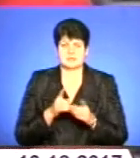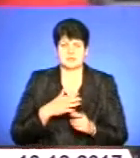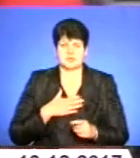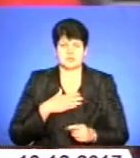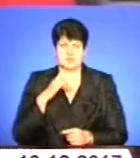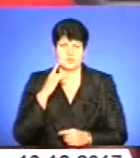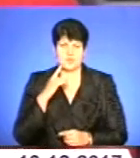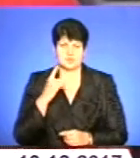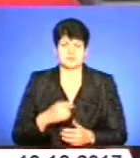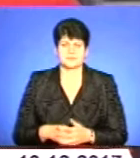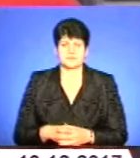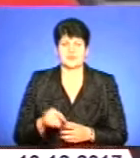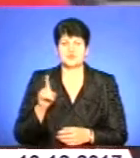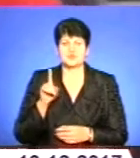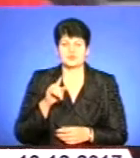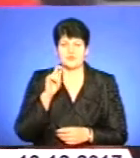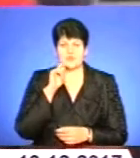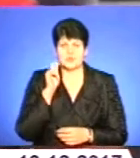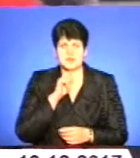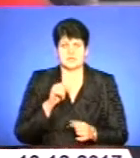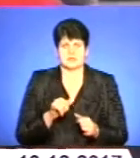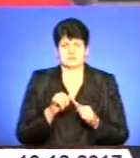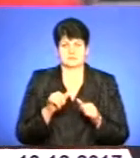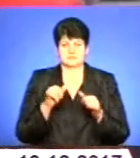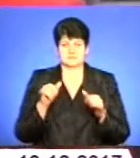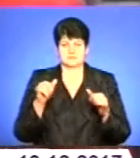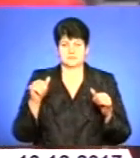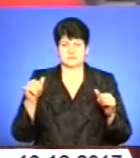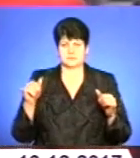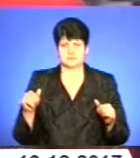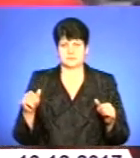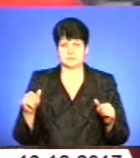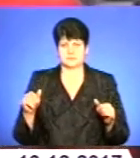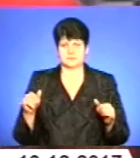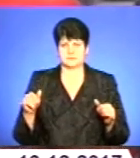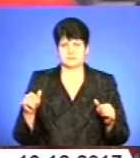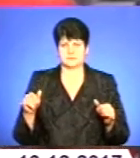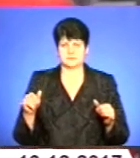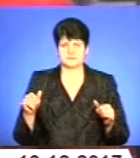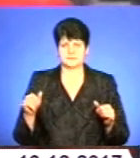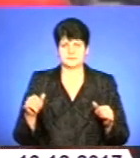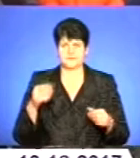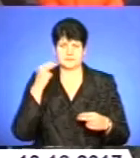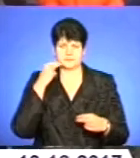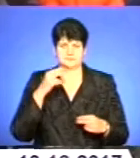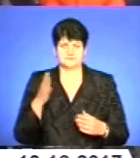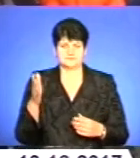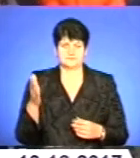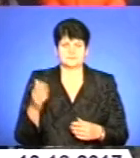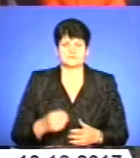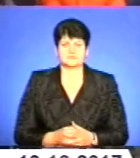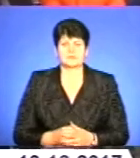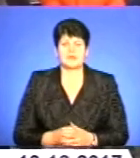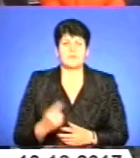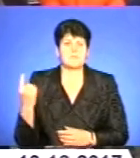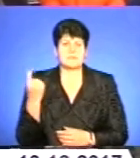молодь. Всім доброго ранку. Щоб Україні процвітало, ну, щоб вона розвивалася як найкраще.